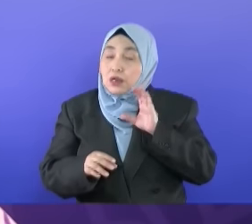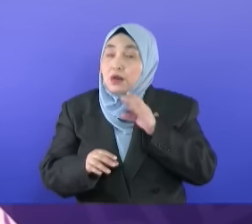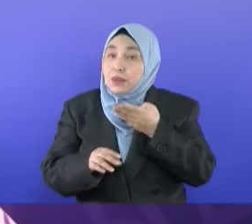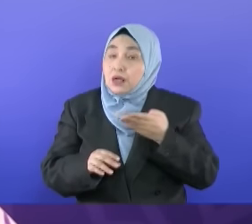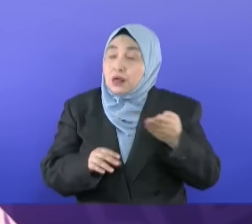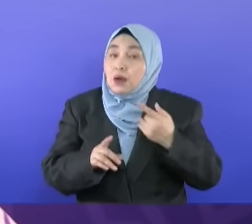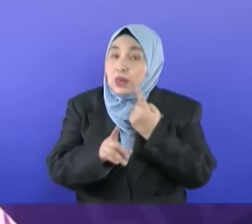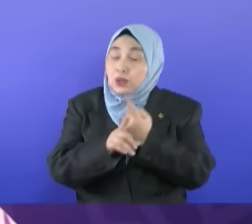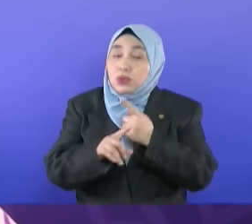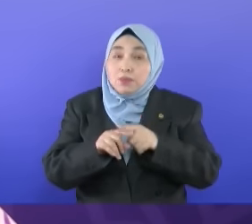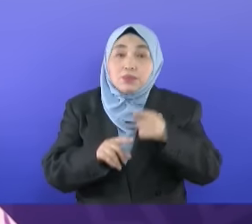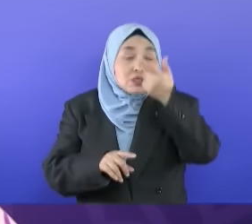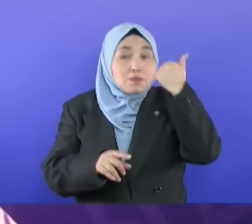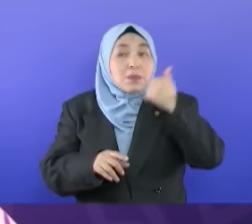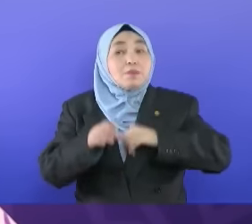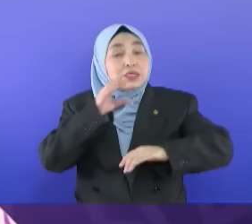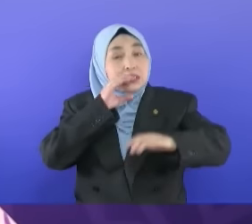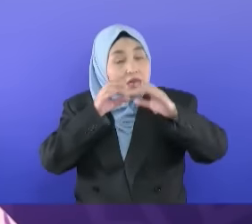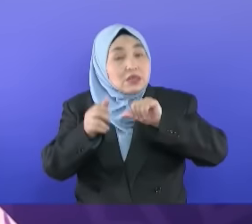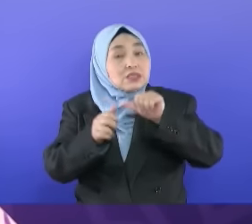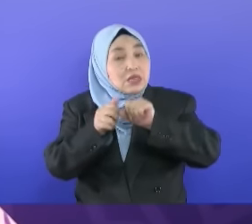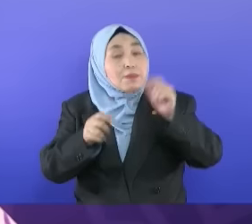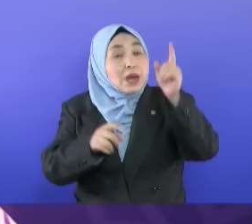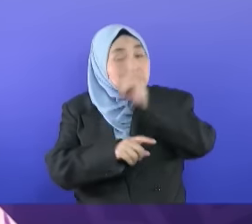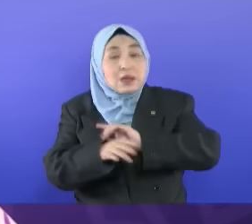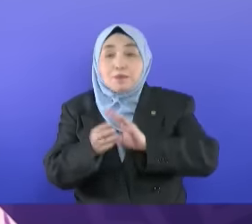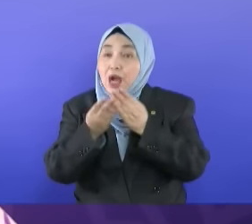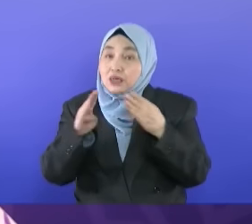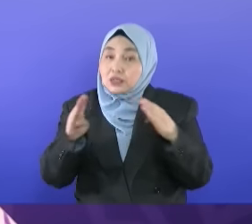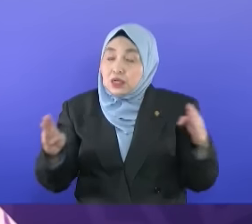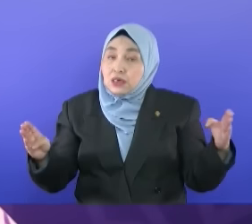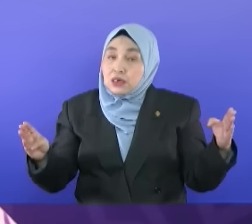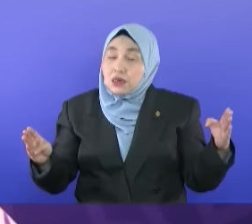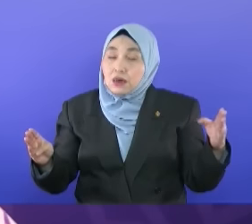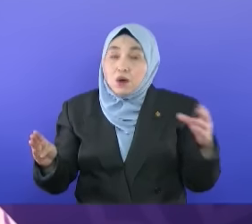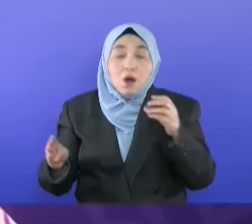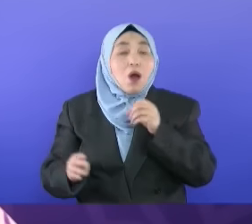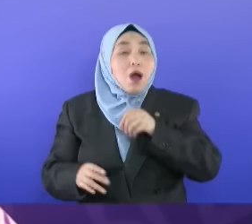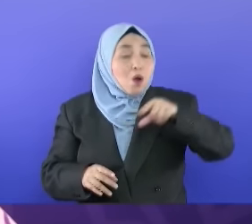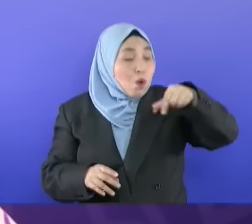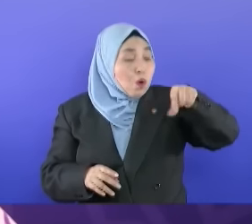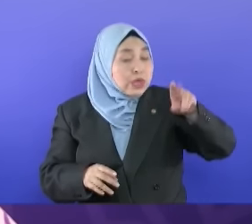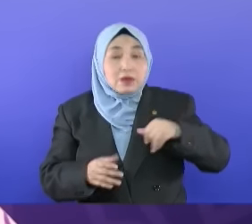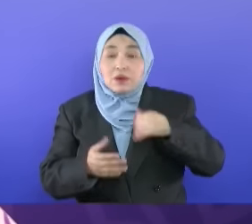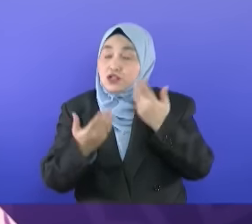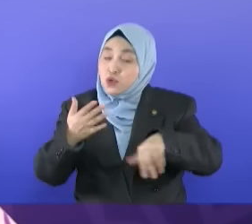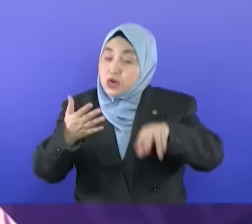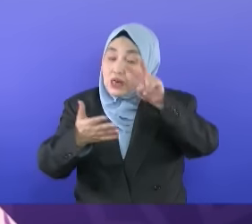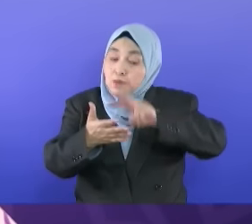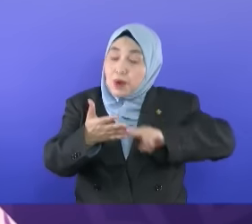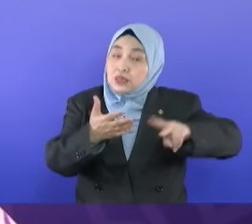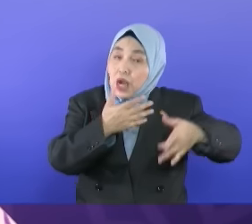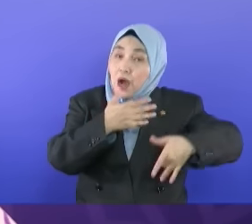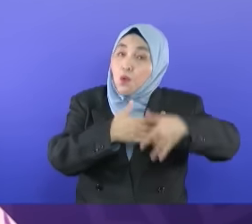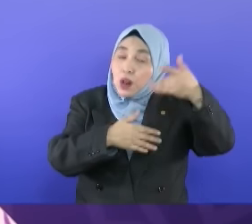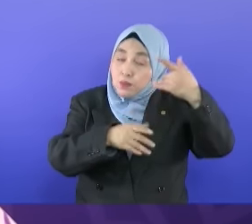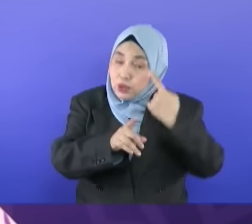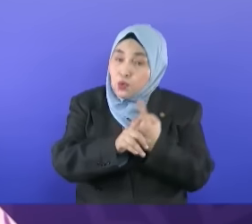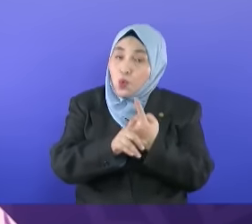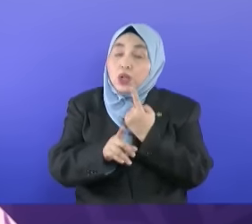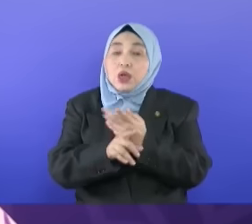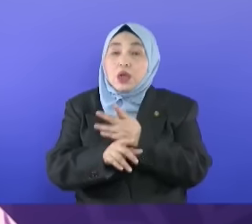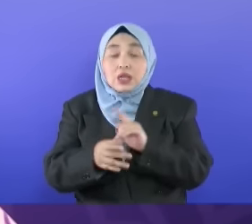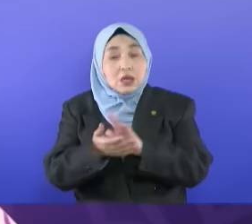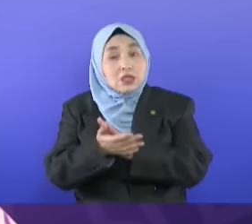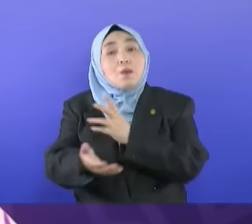tapi oleh karena percakapan harian dia bahasa dia ori yang baca nah dibetulkan daripada awal maka dia